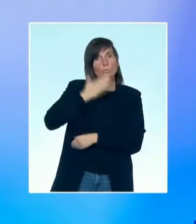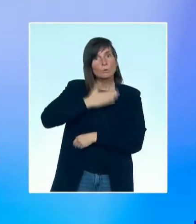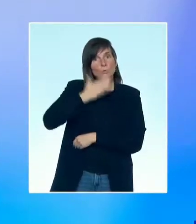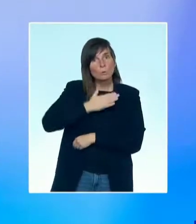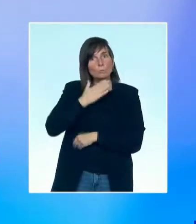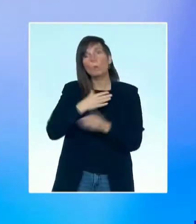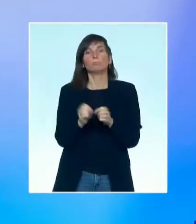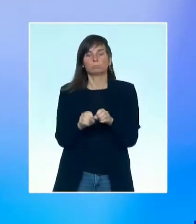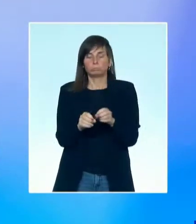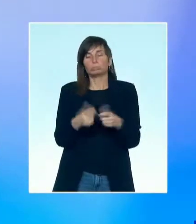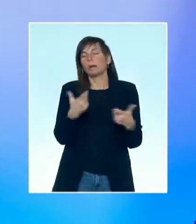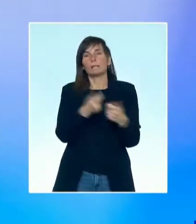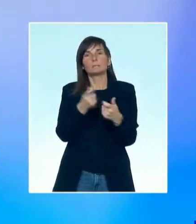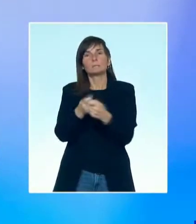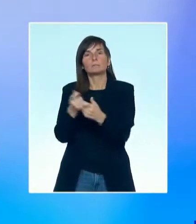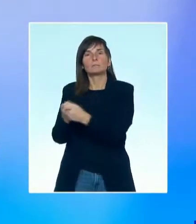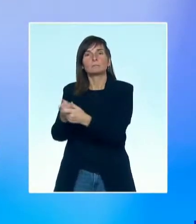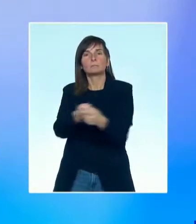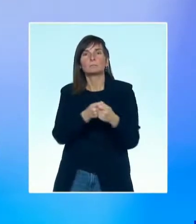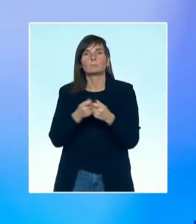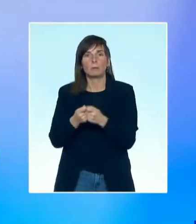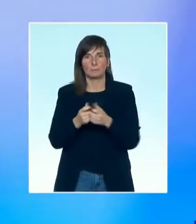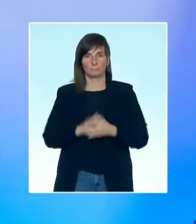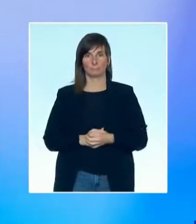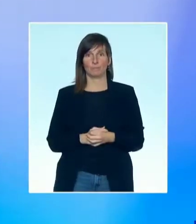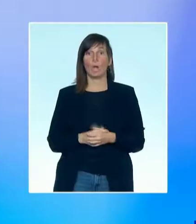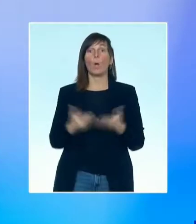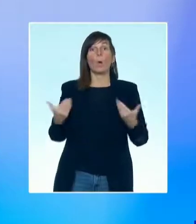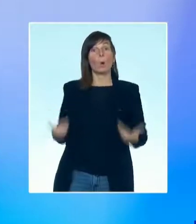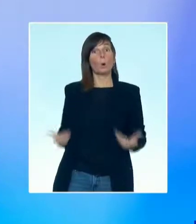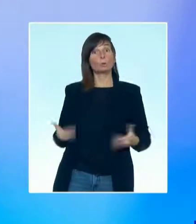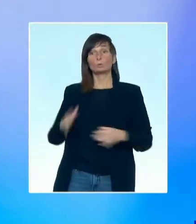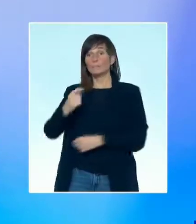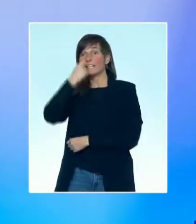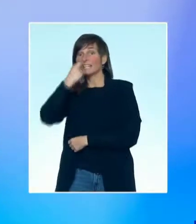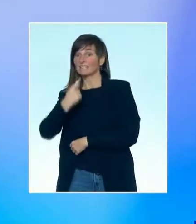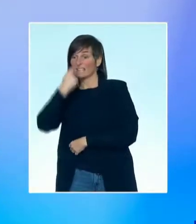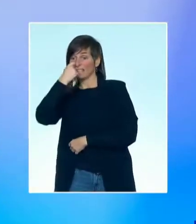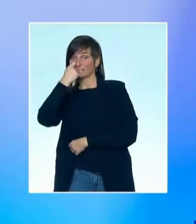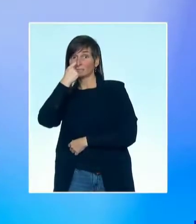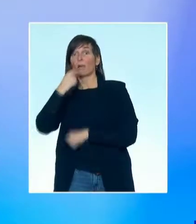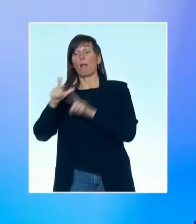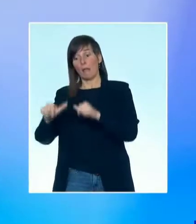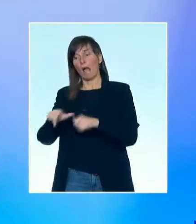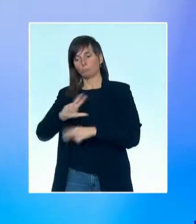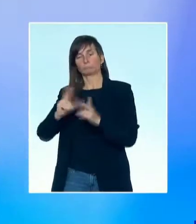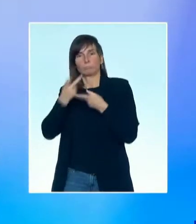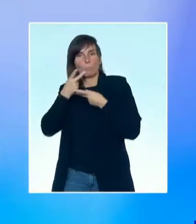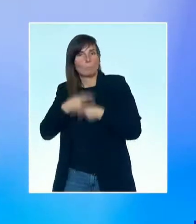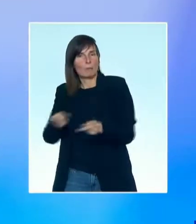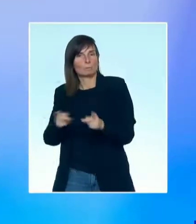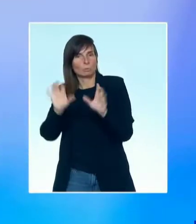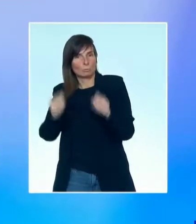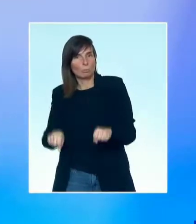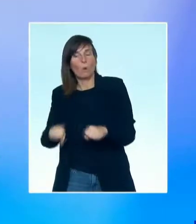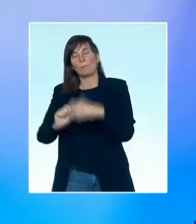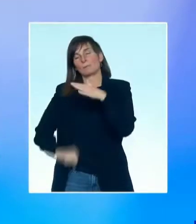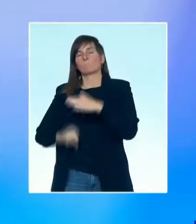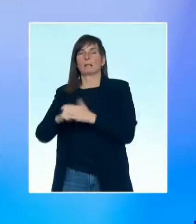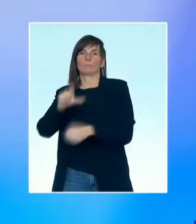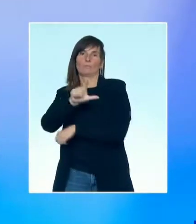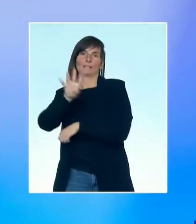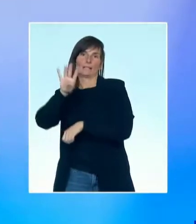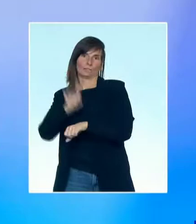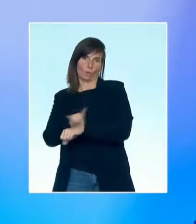envie de dessiner sur mon écran une en limitant une désormais les tests acceptés à 24 heures et en y intégrant dans les prochaines semaines